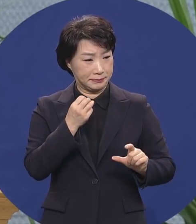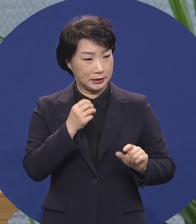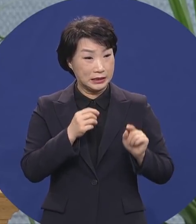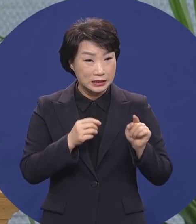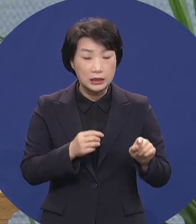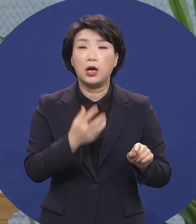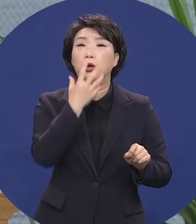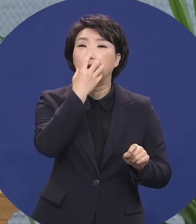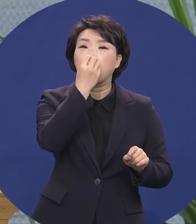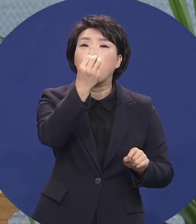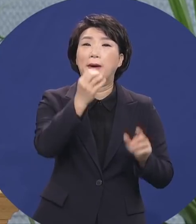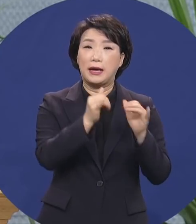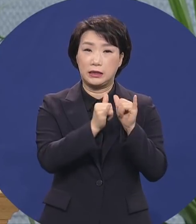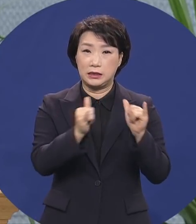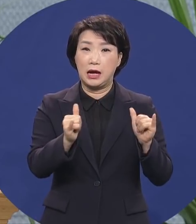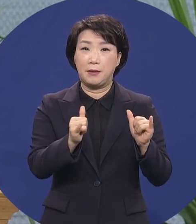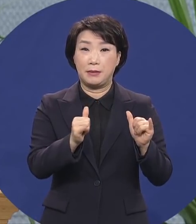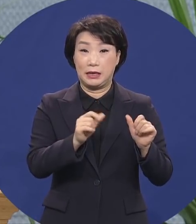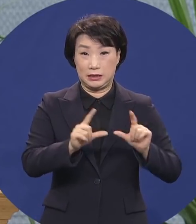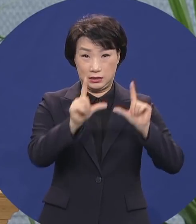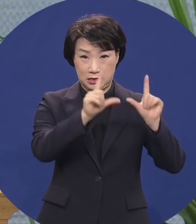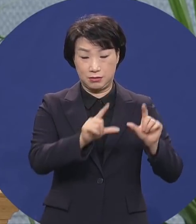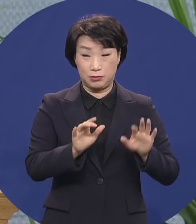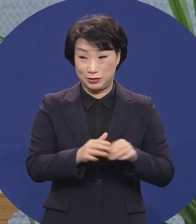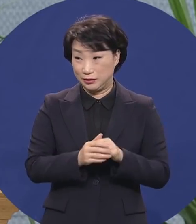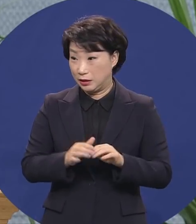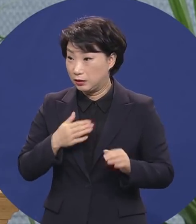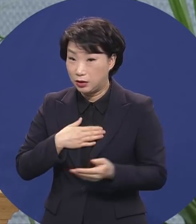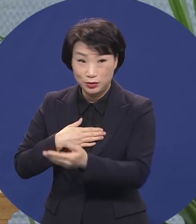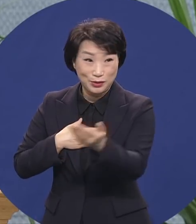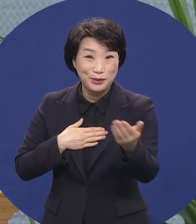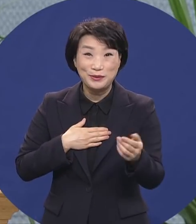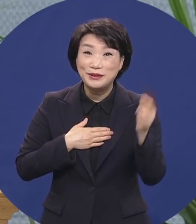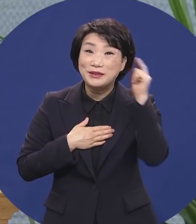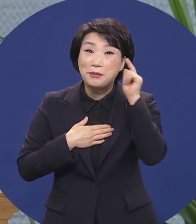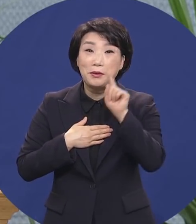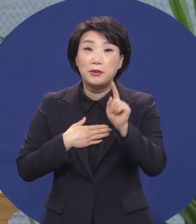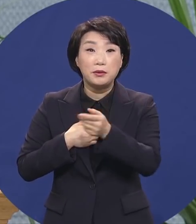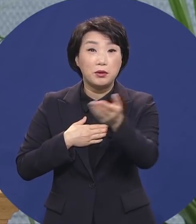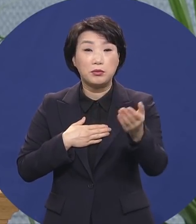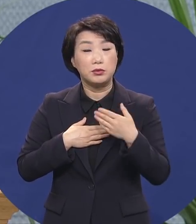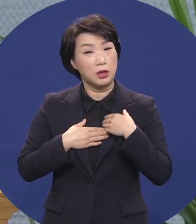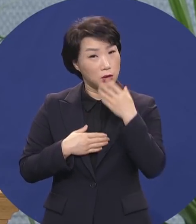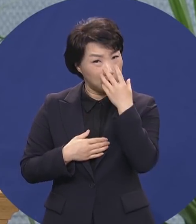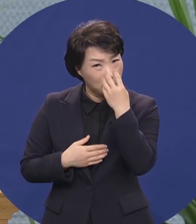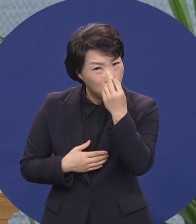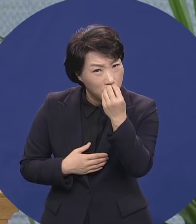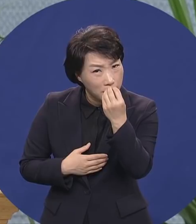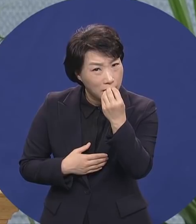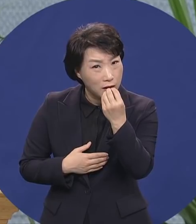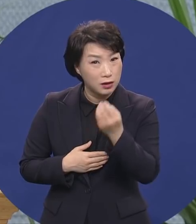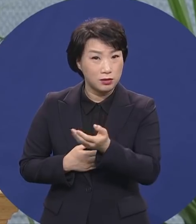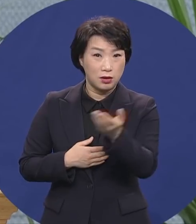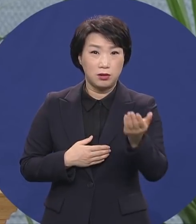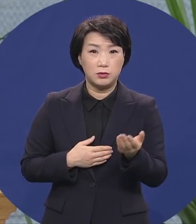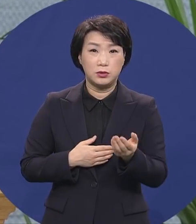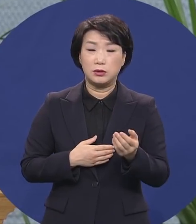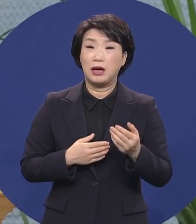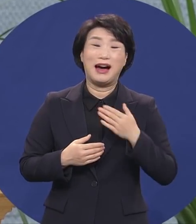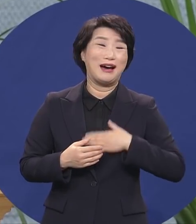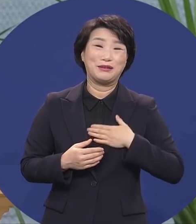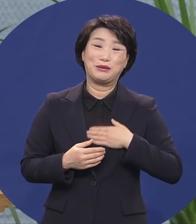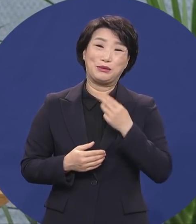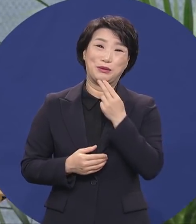이 교만한 사람의 삶. 근데 사람들은 내가 교만하다 하는 것을 잊지를